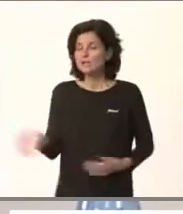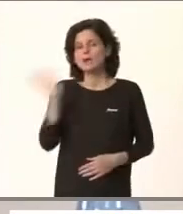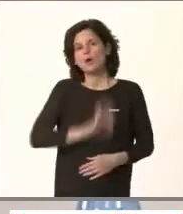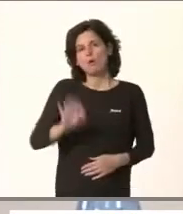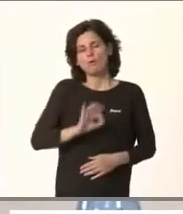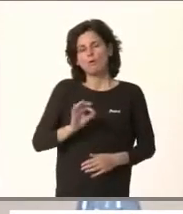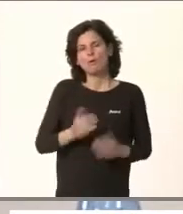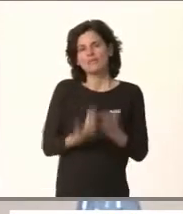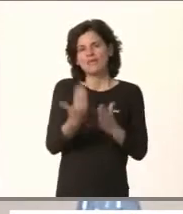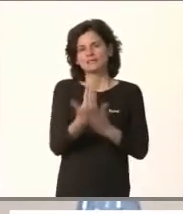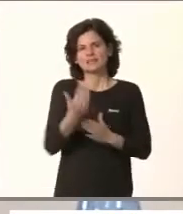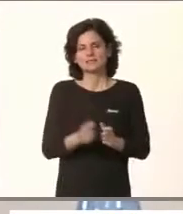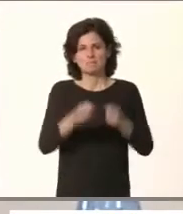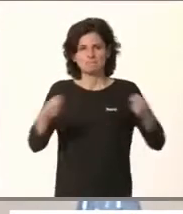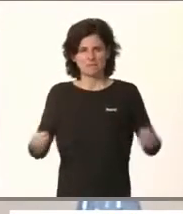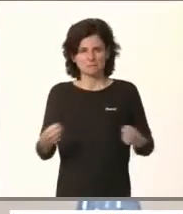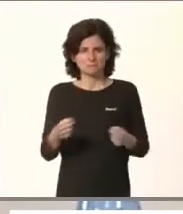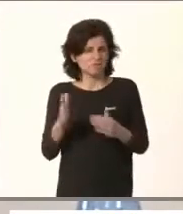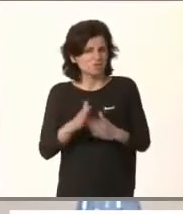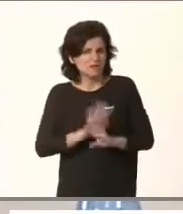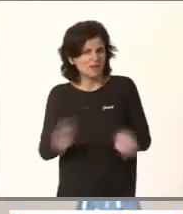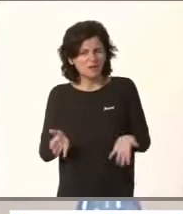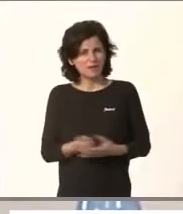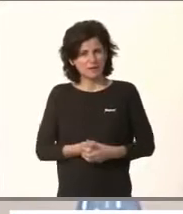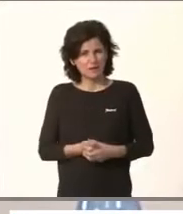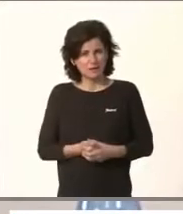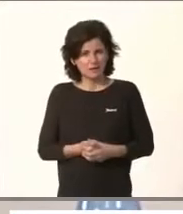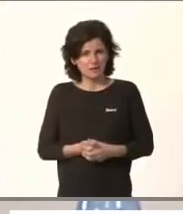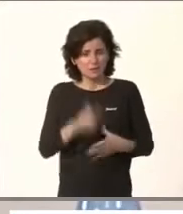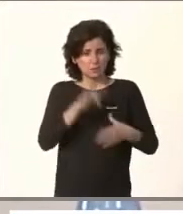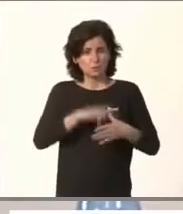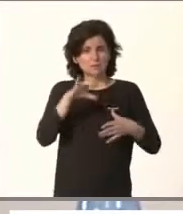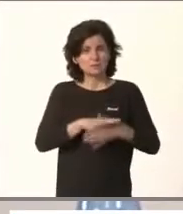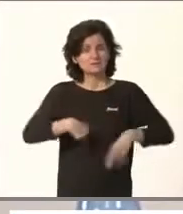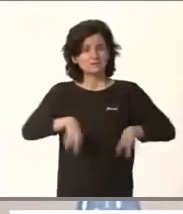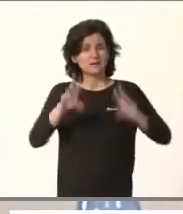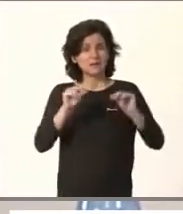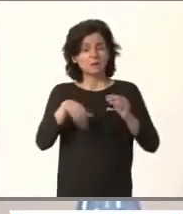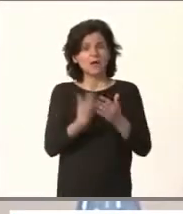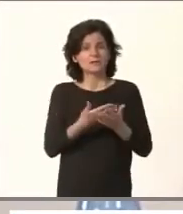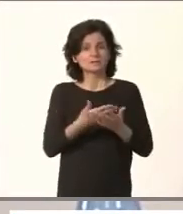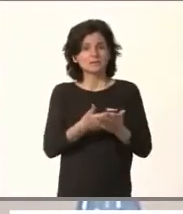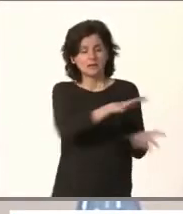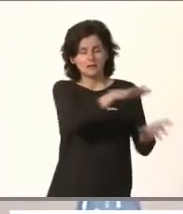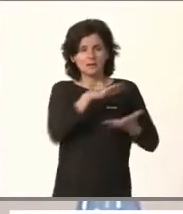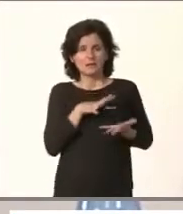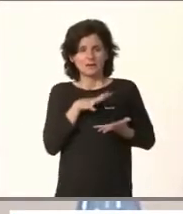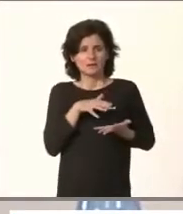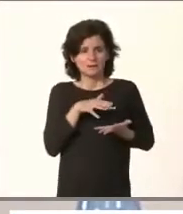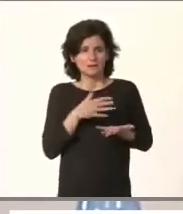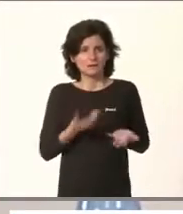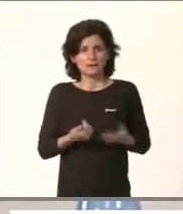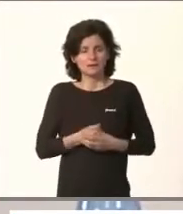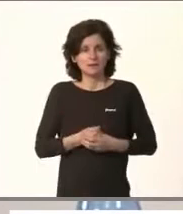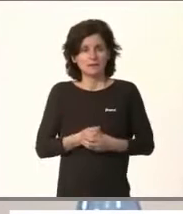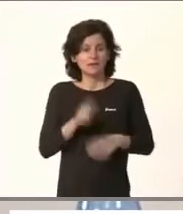no s'ha paralitzat res. Esta setmana s'ha acabat la vacunació hasta que pleguen més vacunes i s'ha fet en